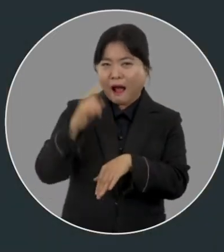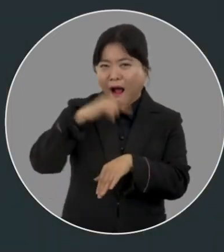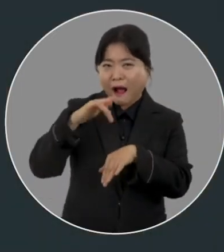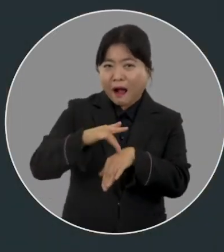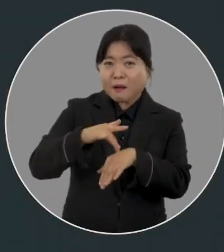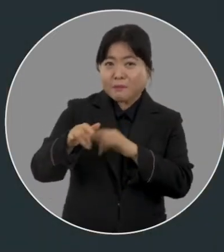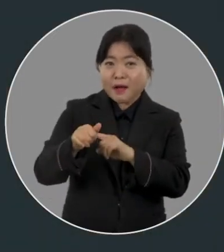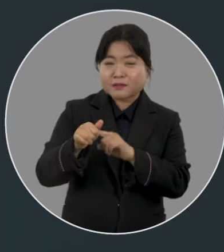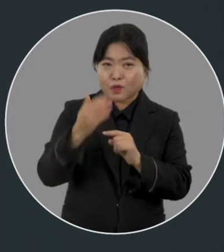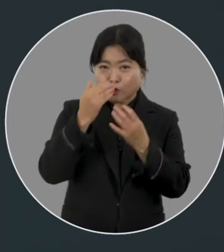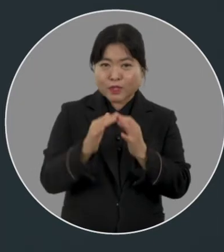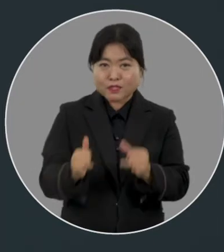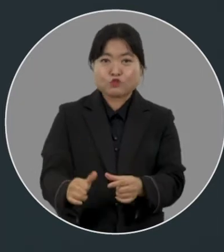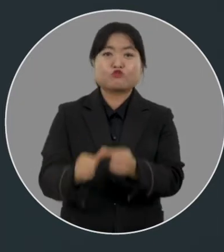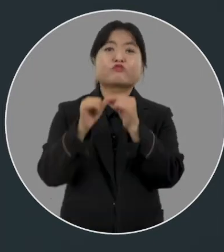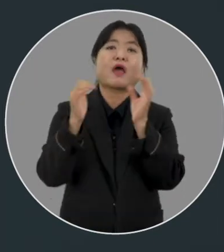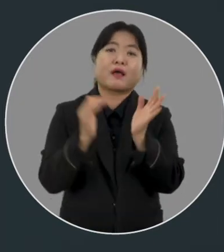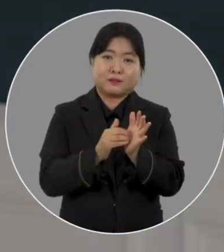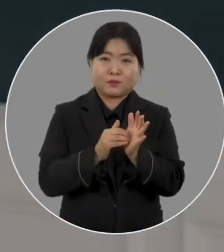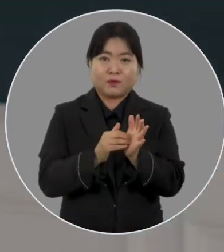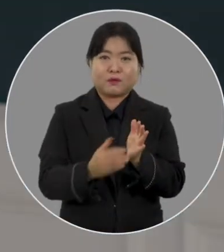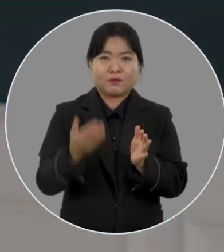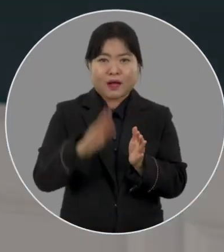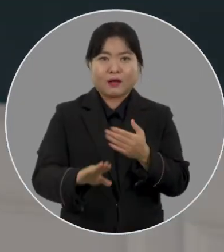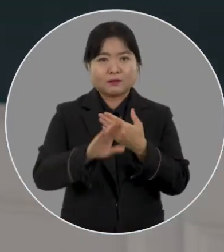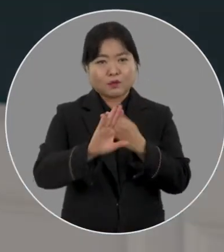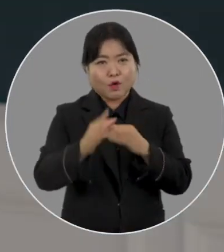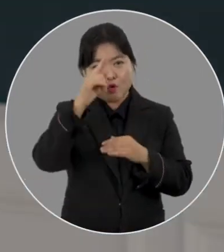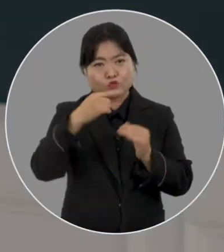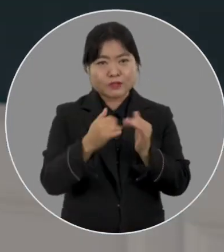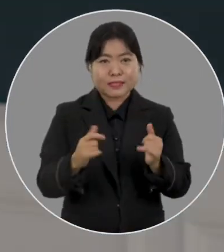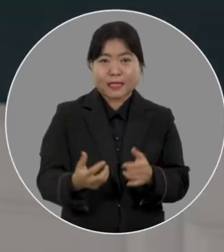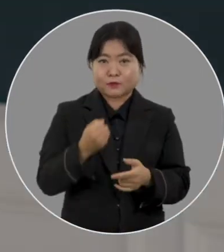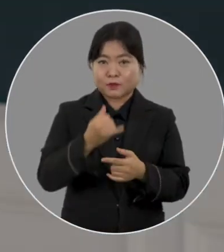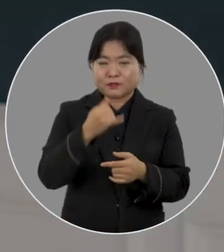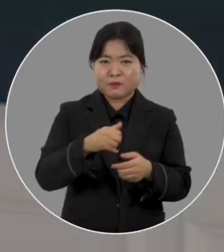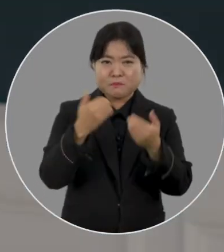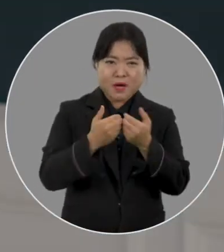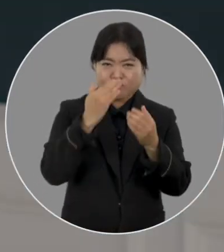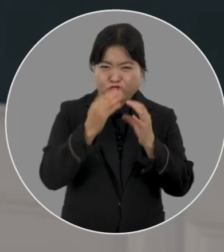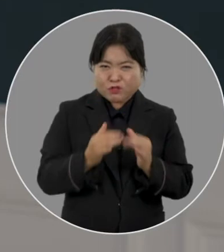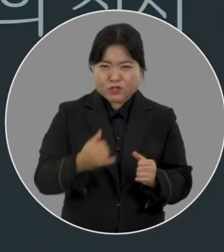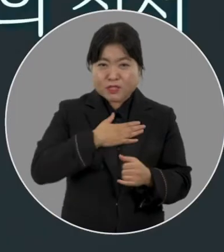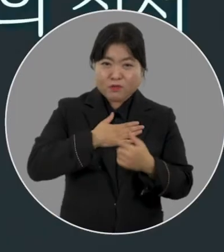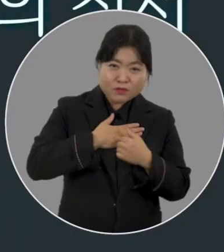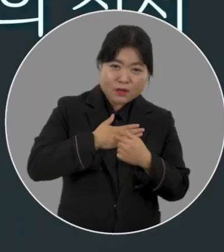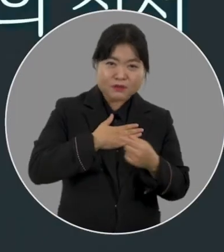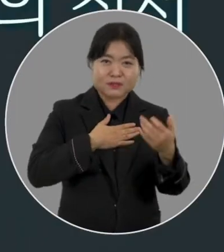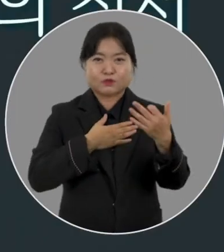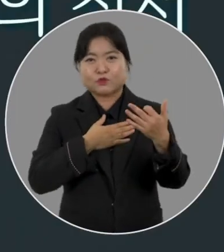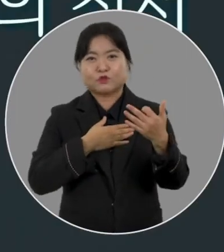어떤 레벨에서 유대인을 구제했을지 모르지만 서구인들이 가지고 있는 이 반유대주의 정서라는 것은